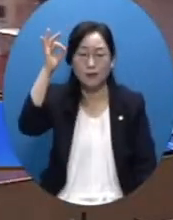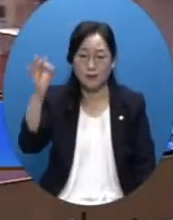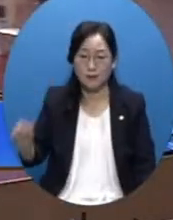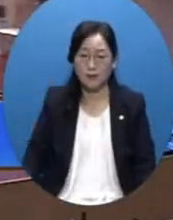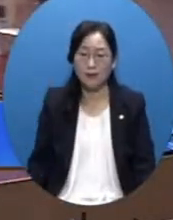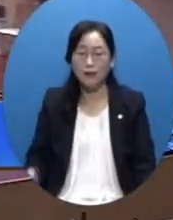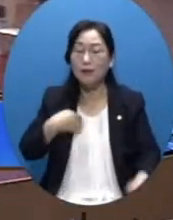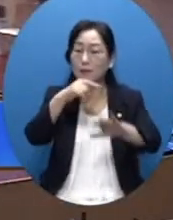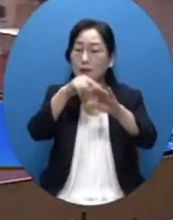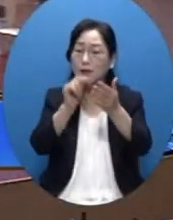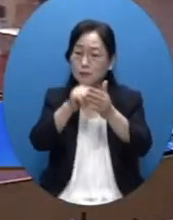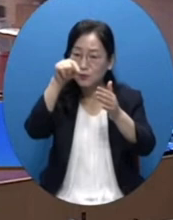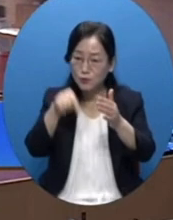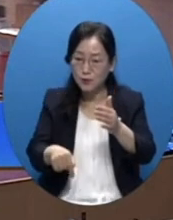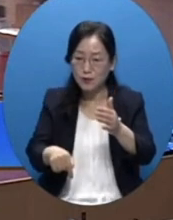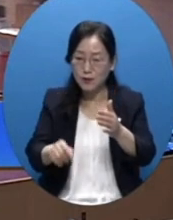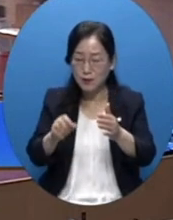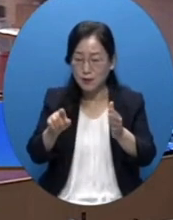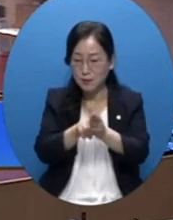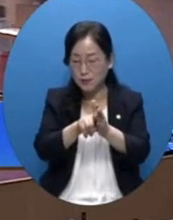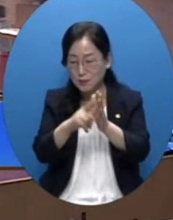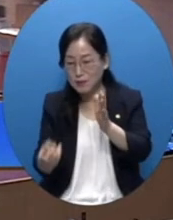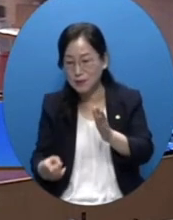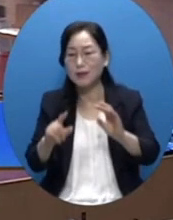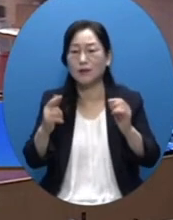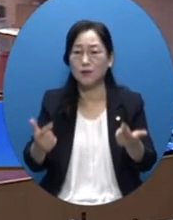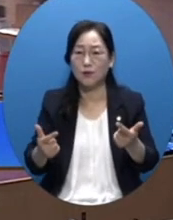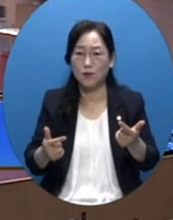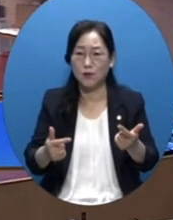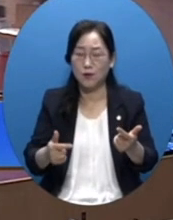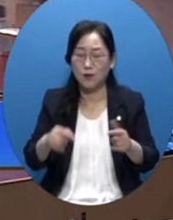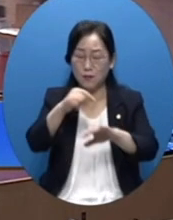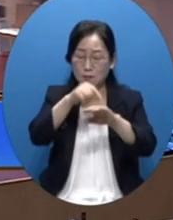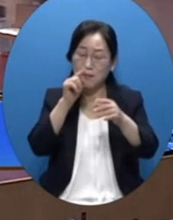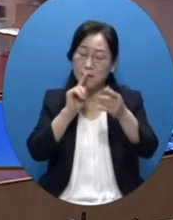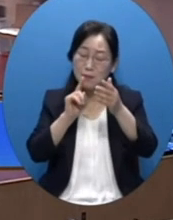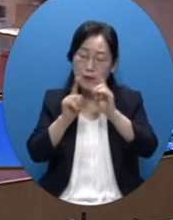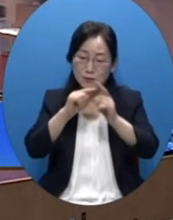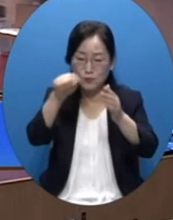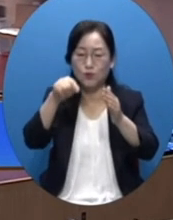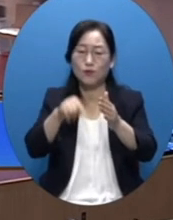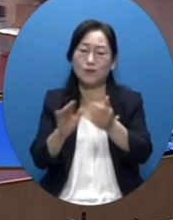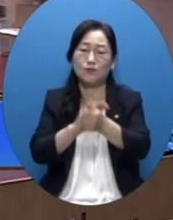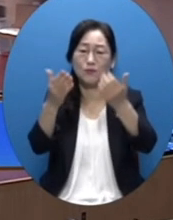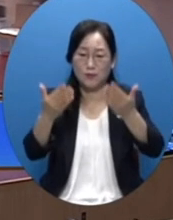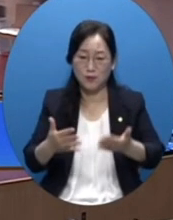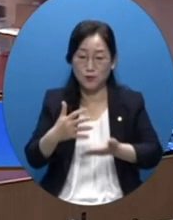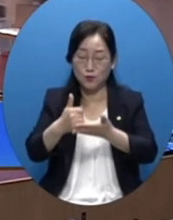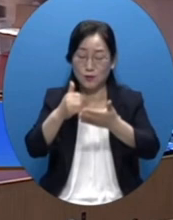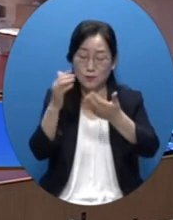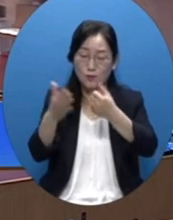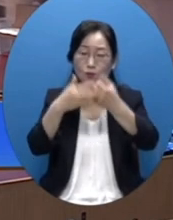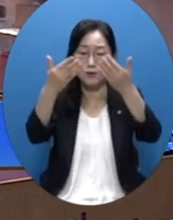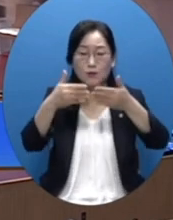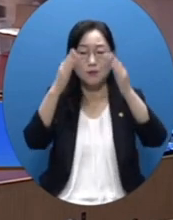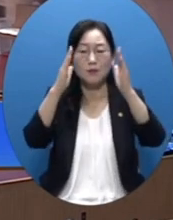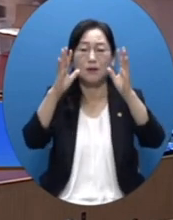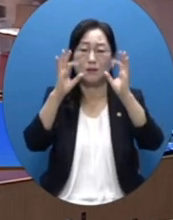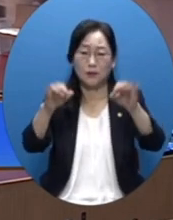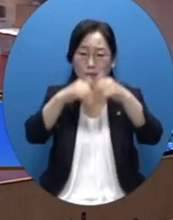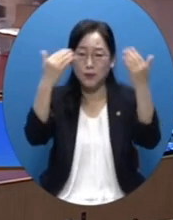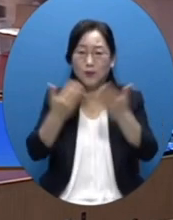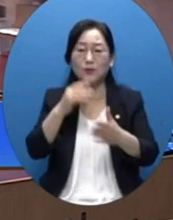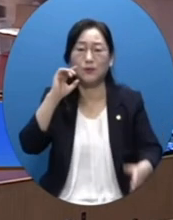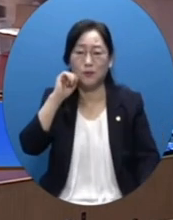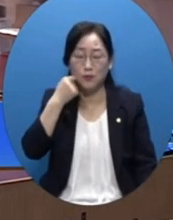내맘속에 믿음 잃지 않고 말씀 속에 의 롤을 없네 주님의 도우심 바라보며 모든 어려움